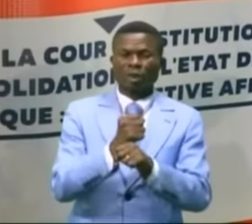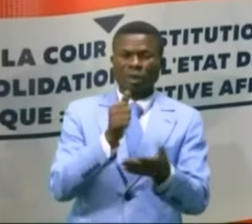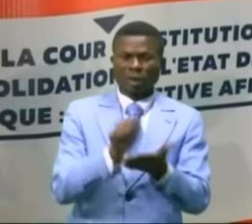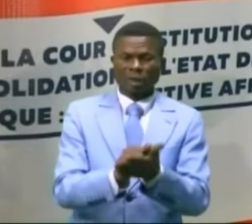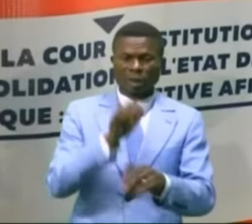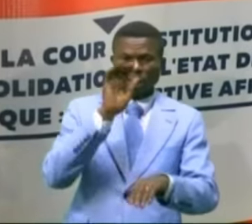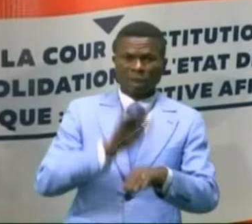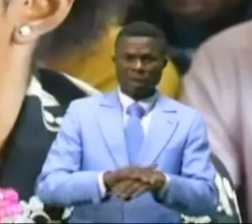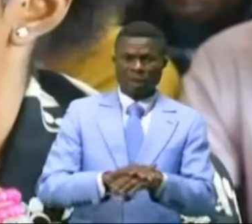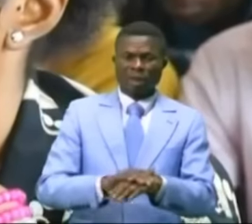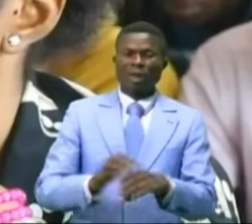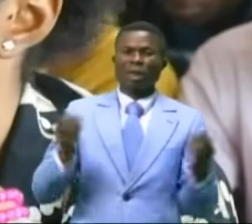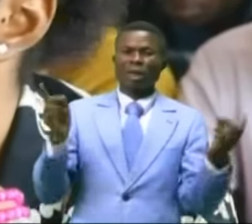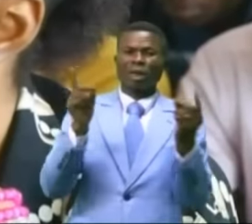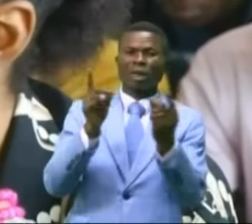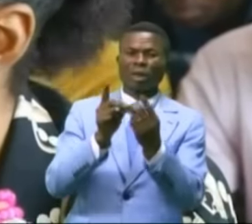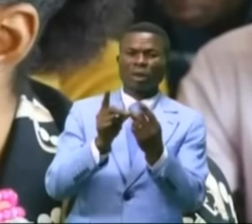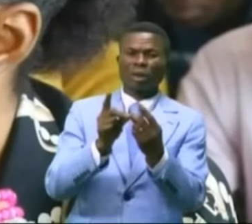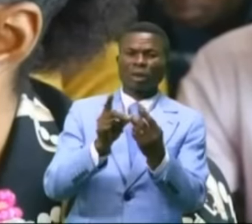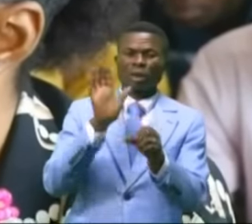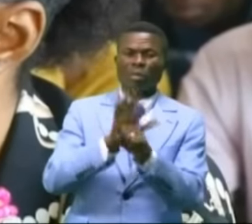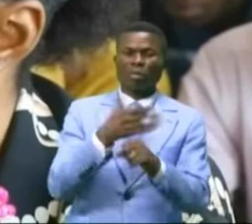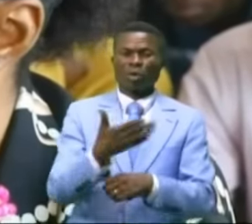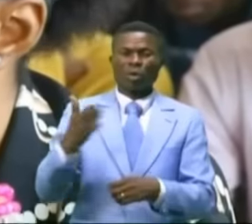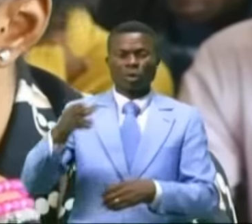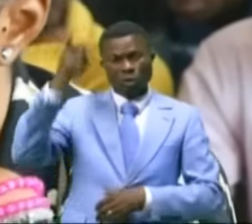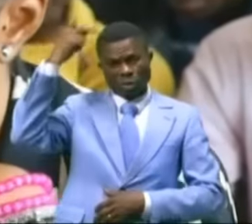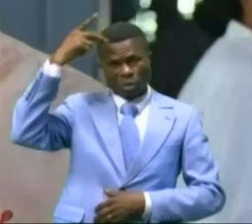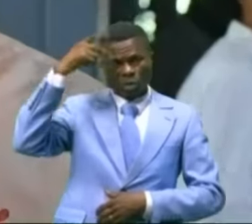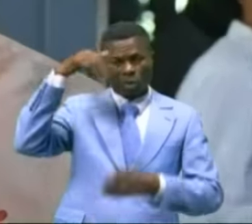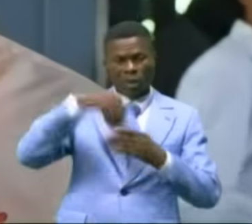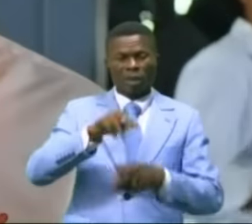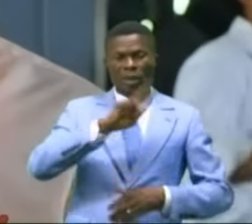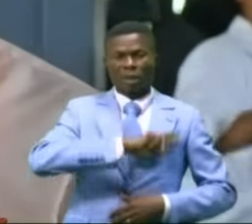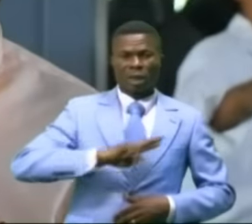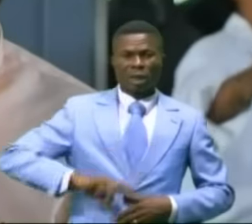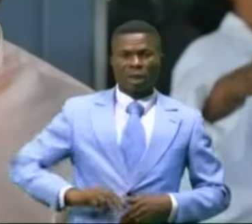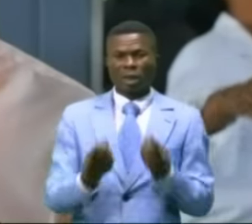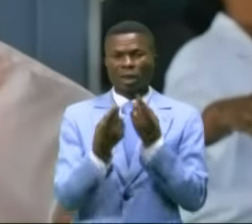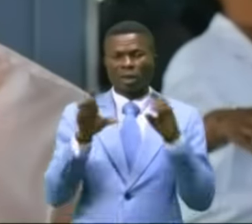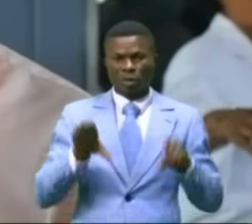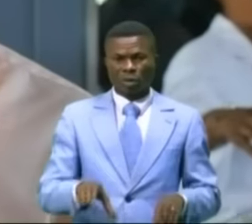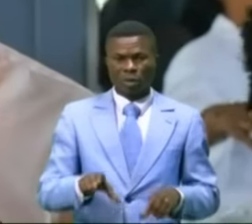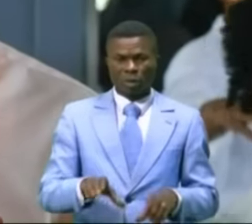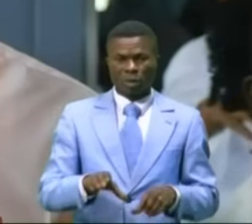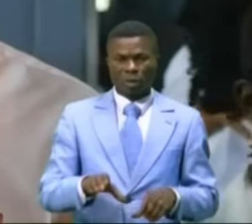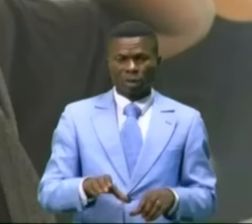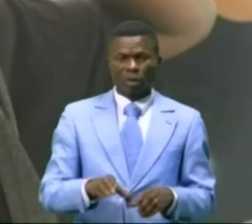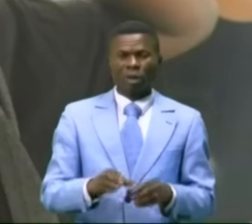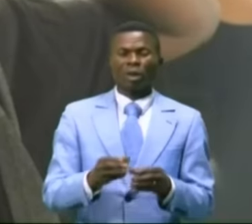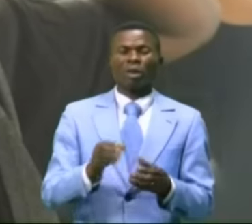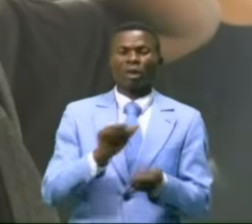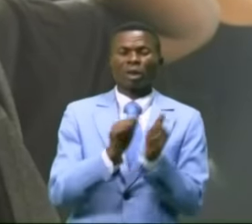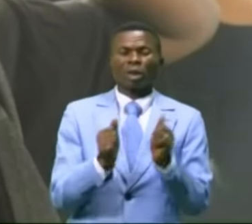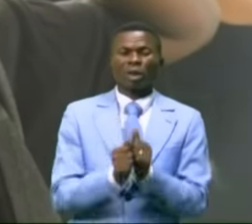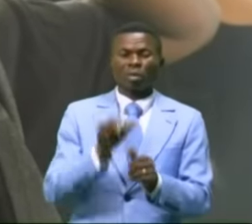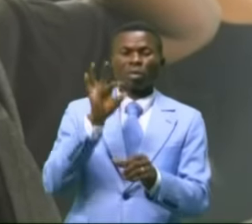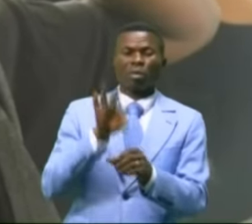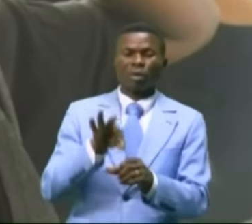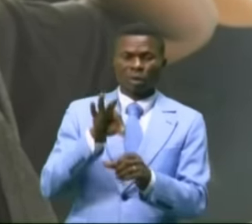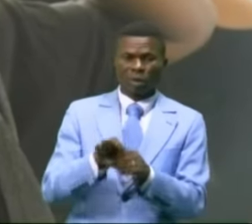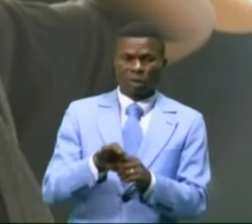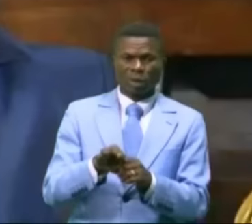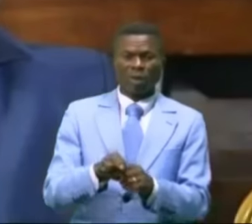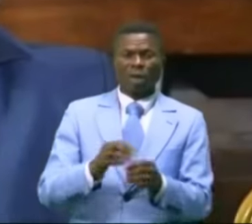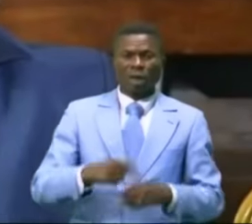la confluence de plusieurs événements politiques en République démocratique du Congo. Le traitement des contentieux électoraux est